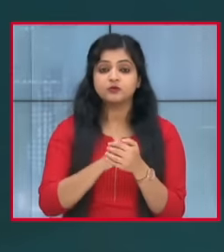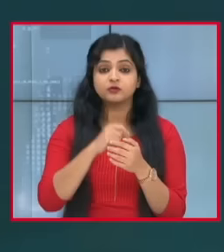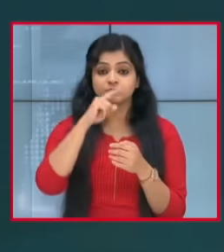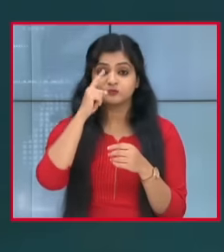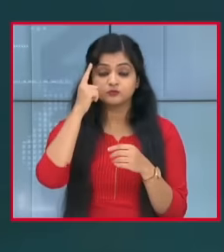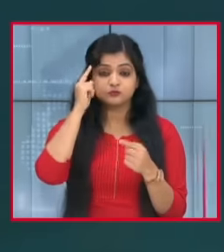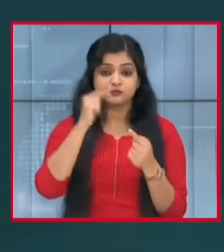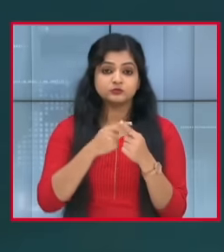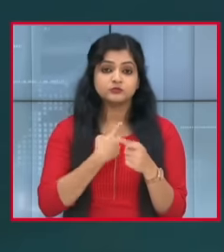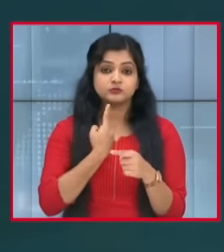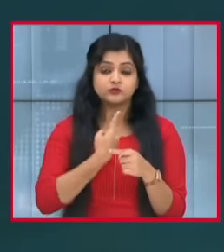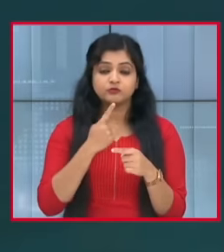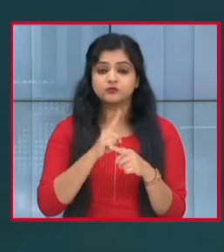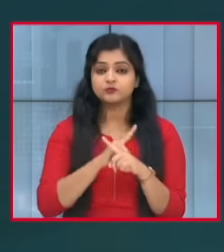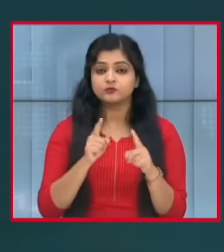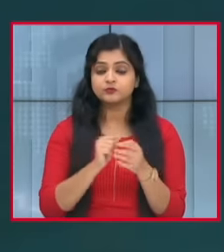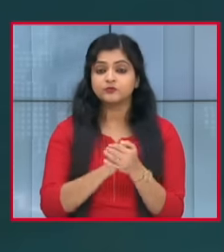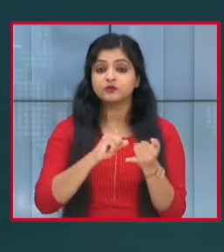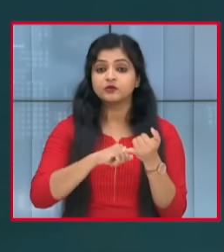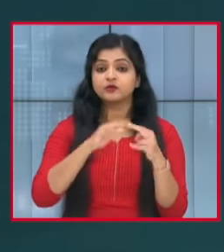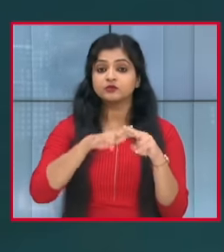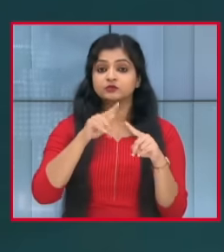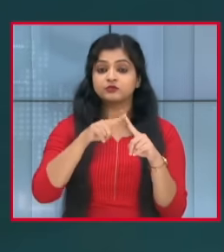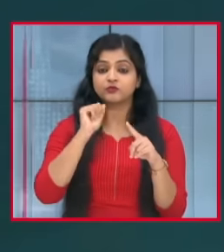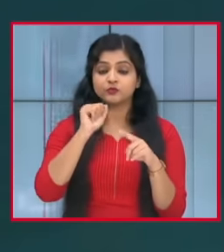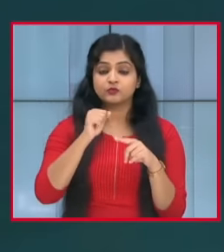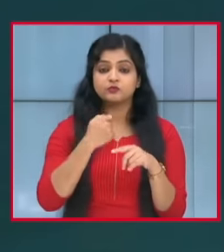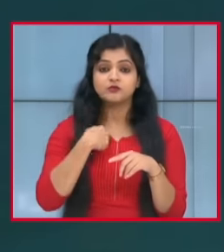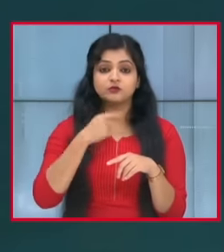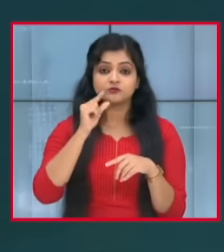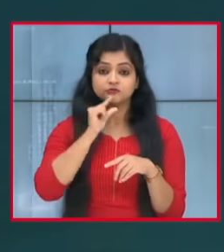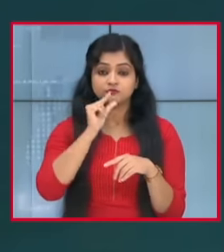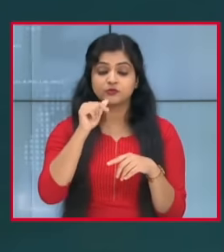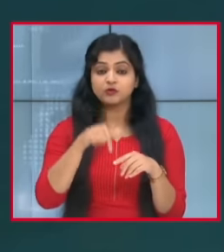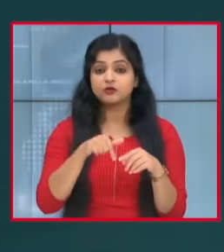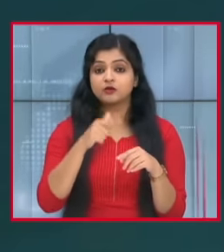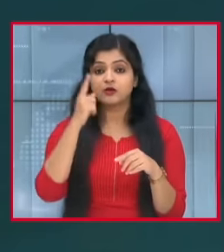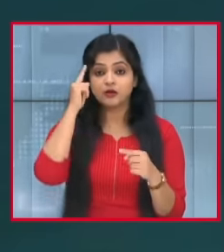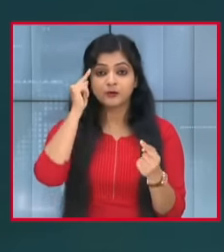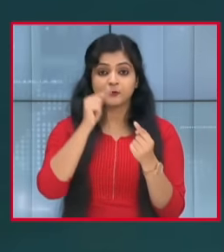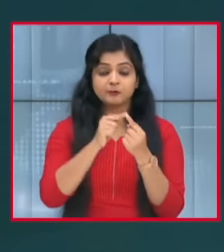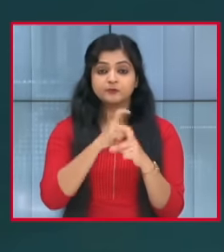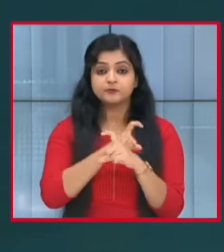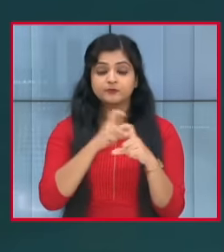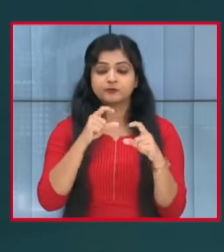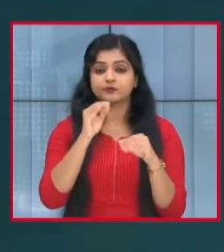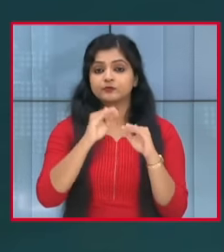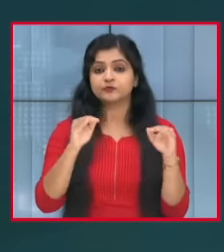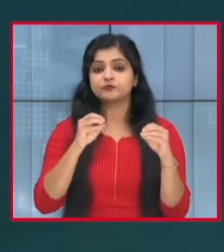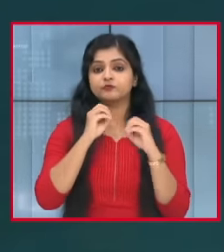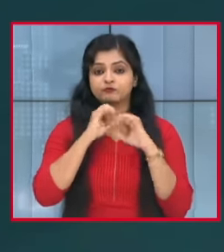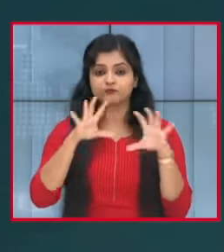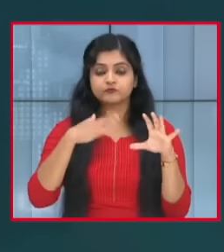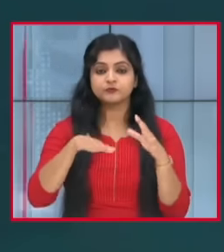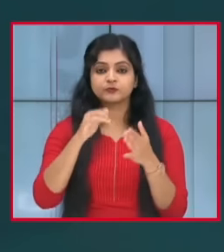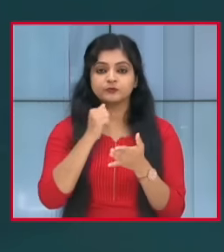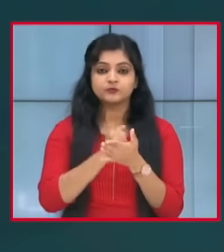ഉണ്ടാകരുത്. SFI ഉയർത്തുന്ന ശരിയായ മുദ്രാവാക്യം വിദ്യാർത്ഥികളിൽ എത്തിക്കുക എന്നുള്ള ഉത്തരവാദിത്തമാണ് നിങ്ങൾക്ക്